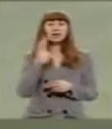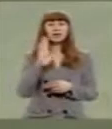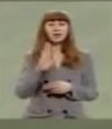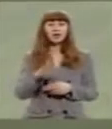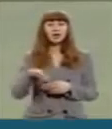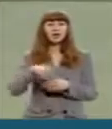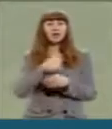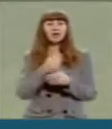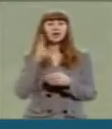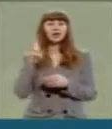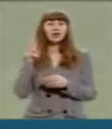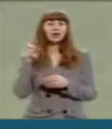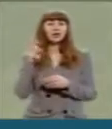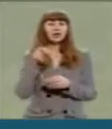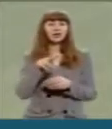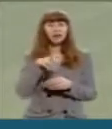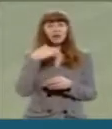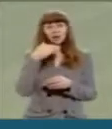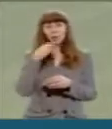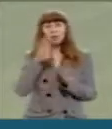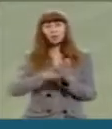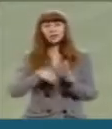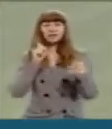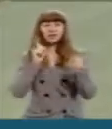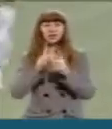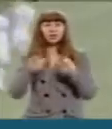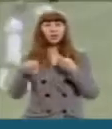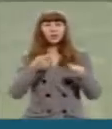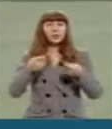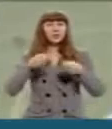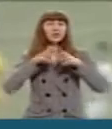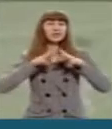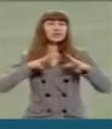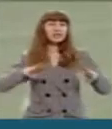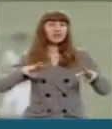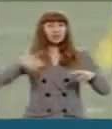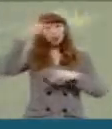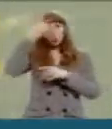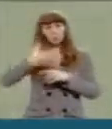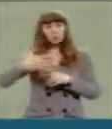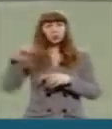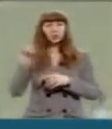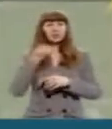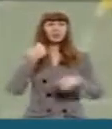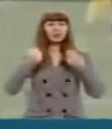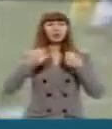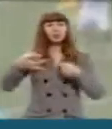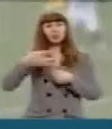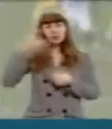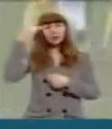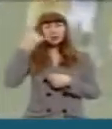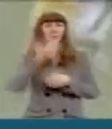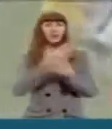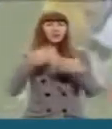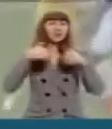жетекшісі Олжас Абраев айтты. Қазақстан Республикасы мәдениет және спорт министрлігінің басшылығымен болған кездесуден кейін 1-ші және 2-ші лигадағы